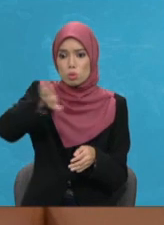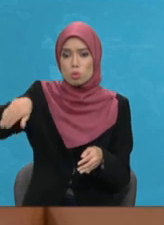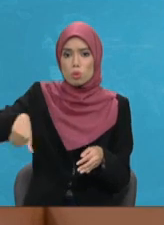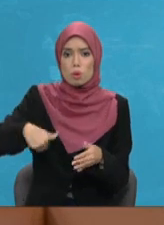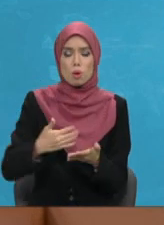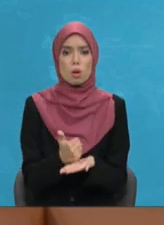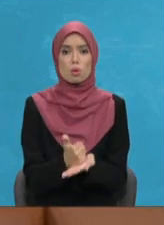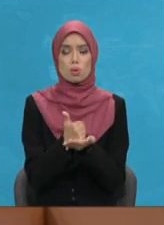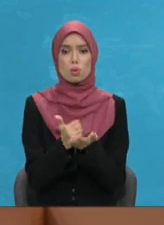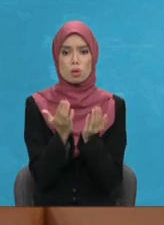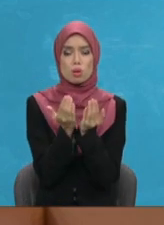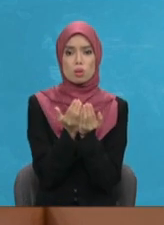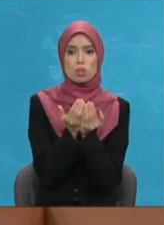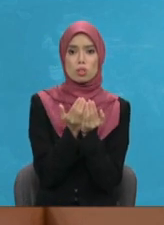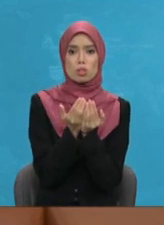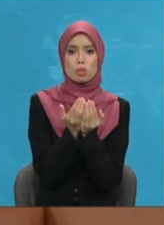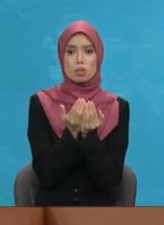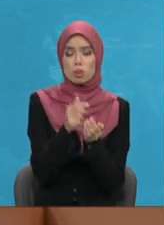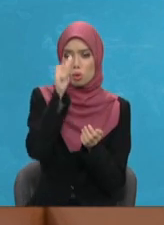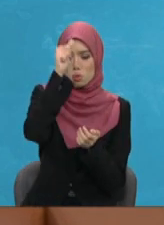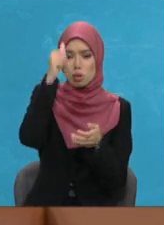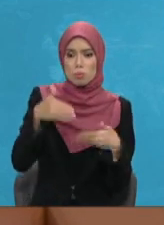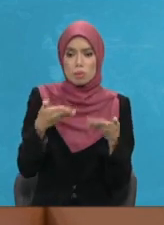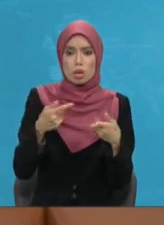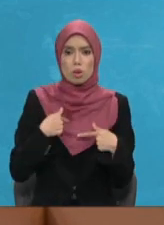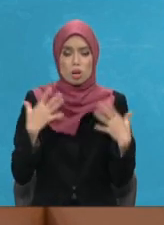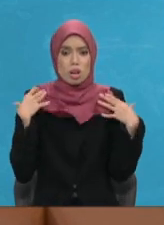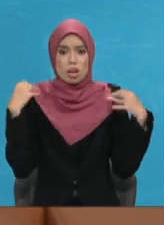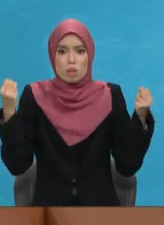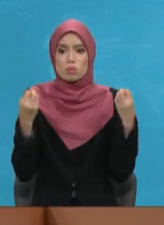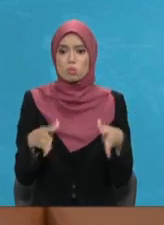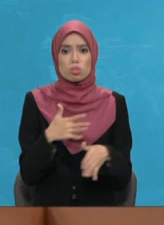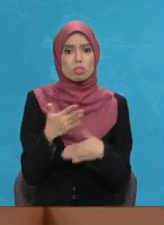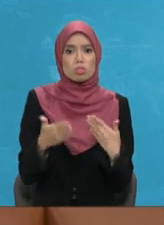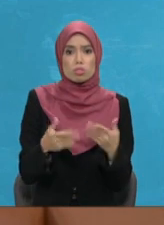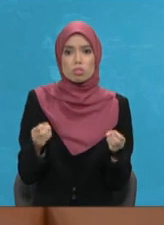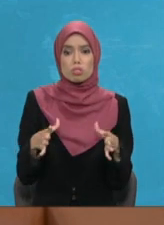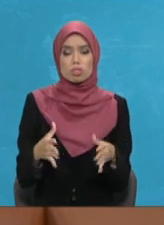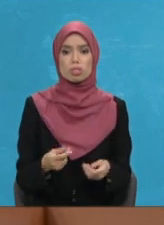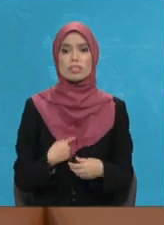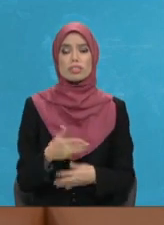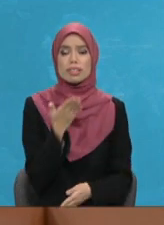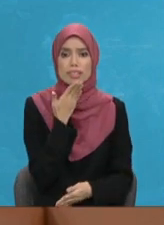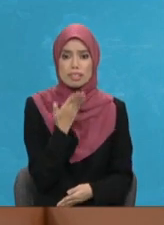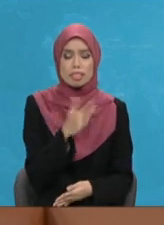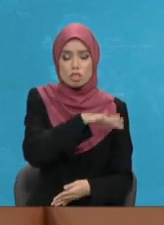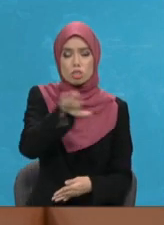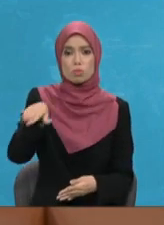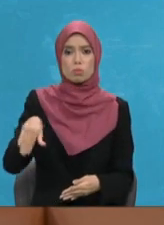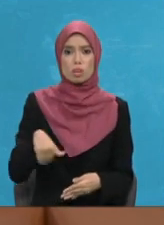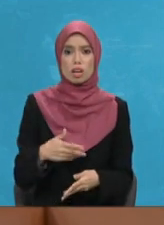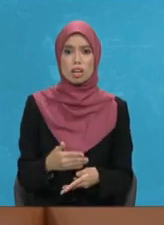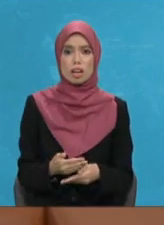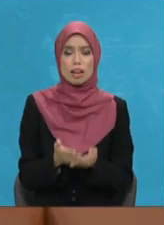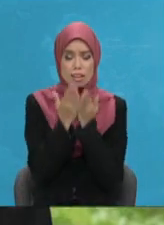mendoakan saya supaya sehat daripada penyakit cancel nih Terima kasih saya mensyukuri